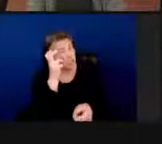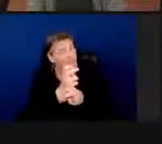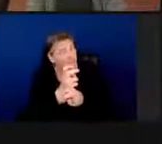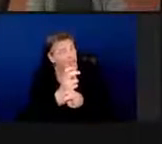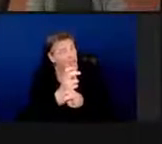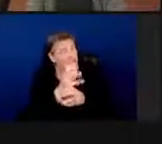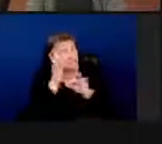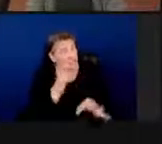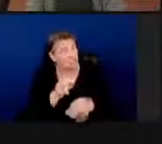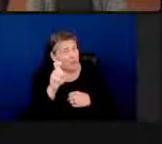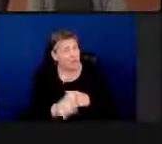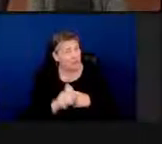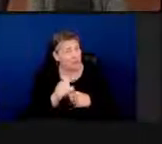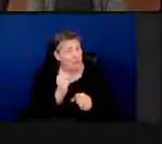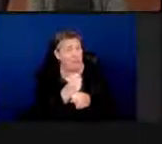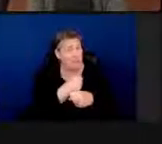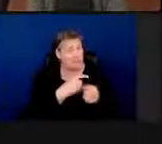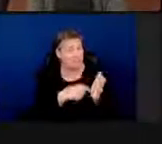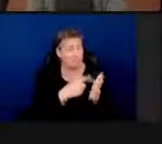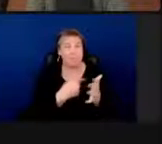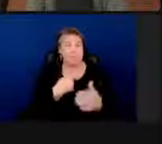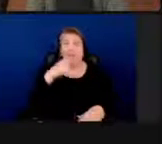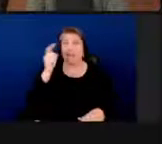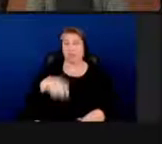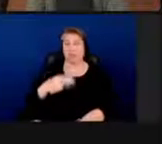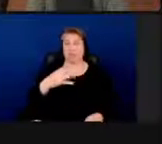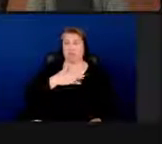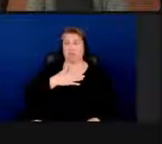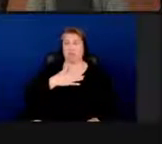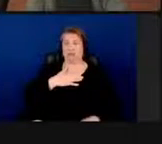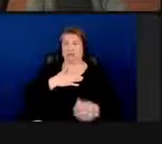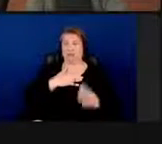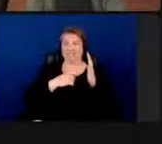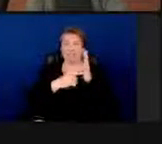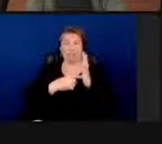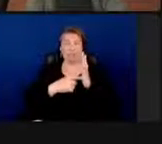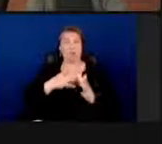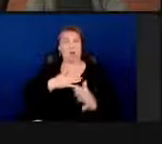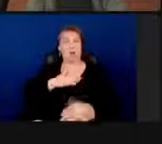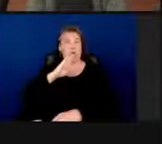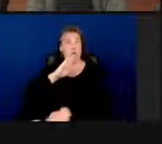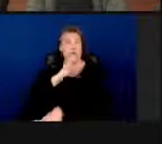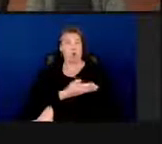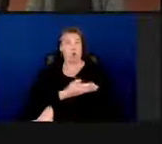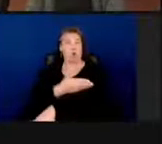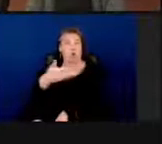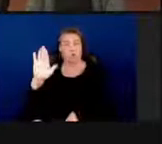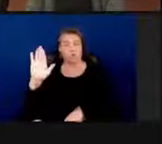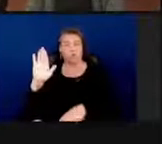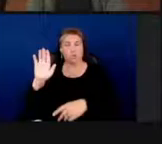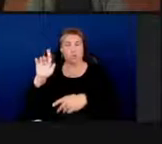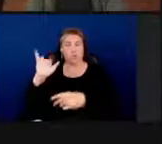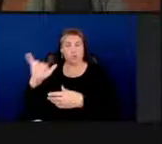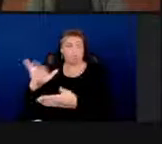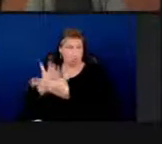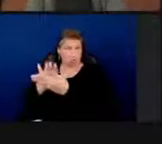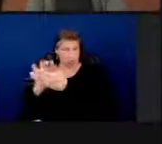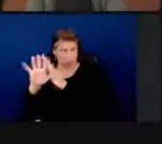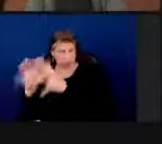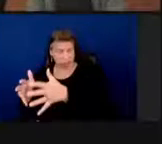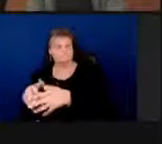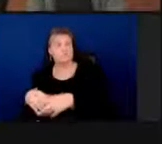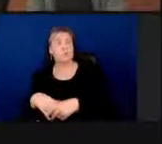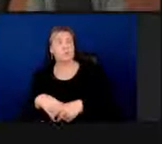هذه قرارات صعبة يجب اتخاذها، وأنا سأستخدم مونتسوري كمثال على هذا الموضوع.